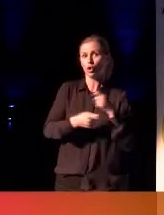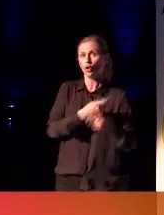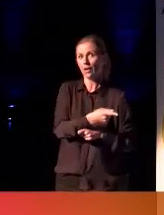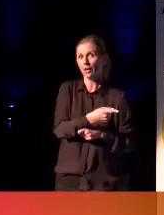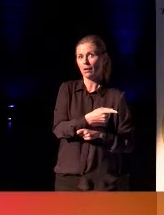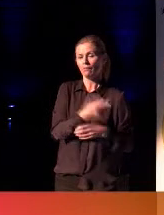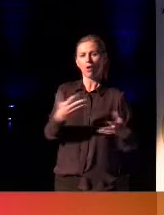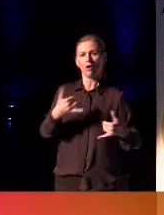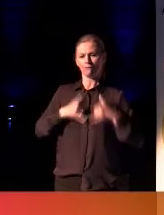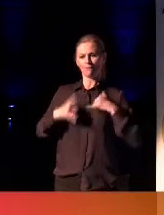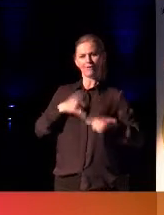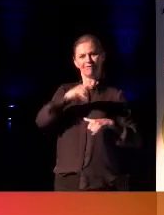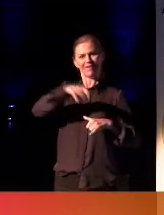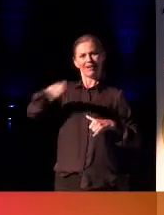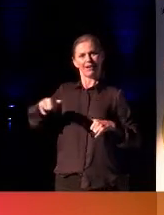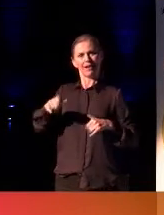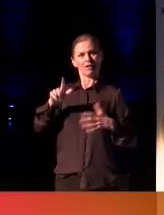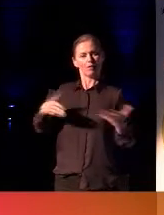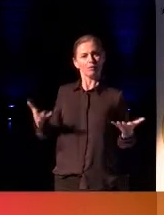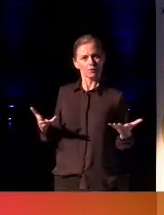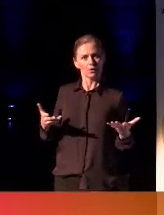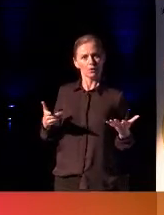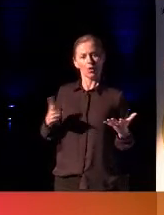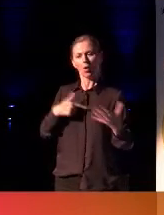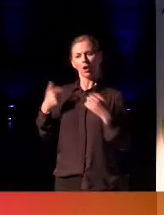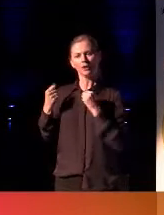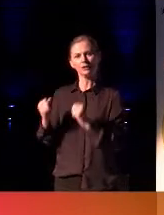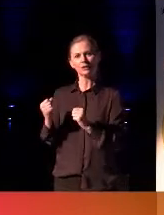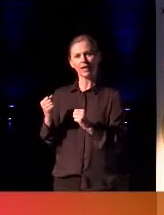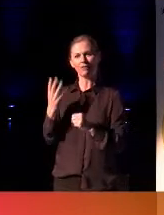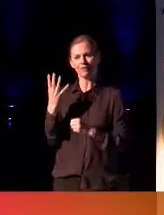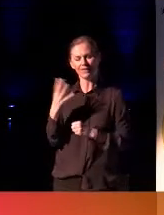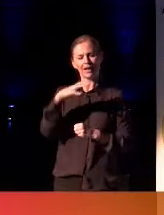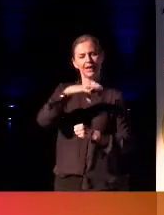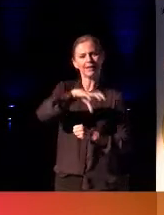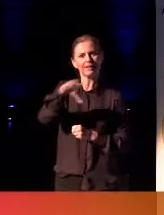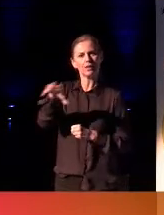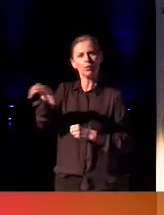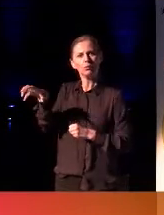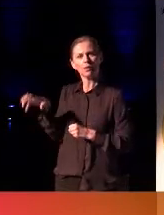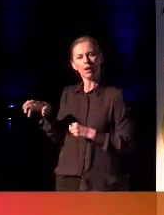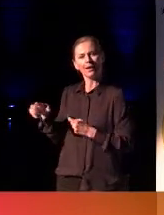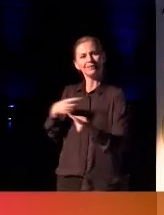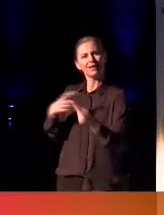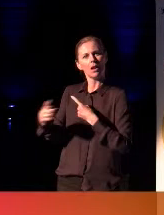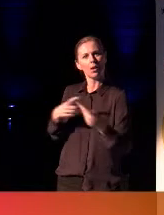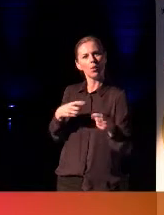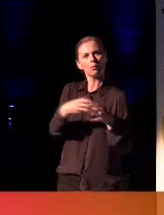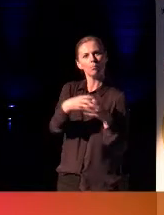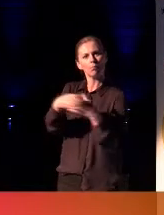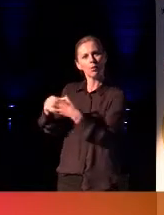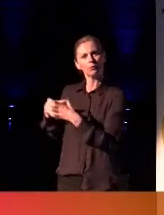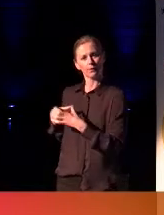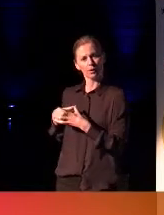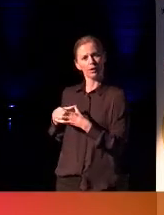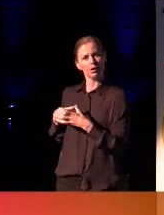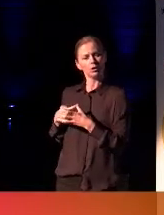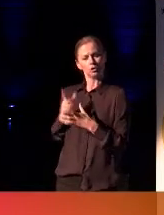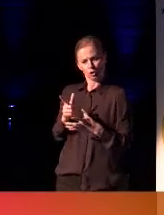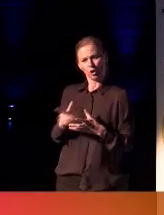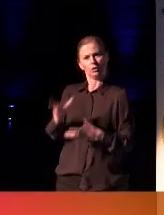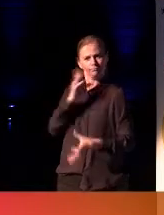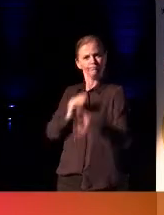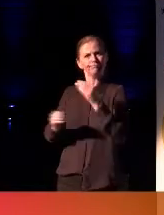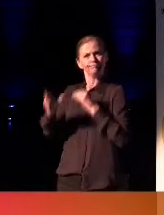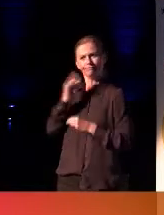Var frivillige. Vi arrangerer disse fire regionale dialogmøter for nettopp å